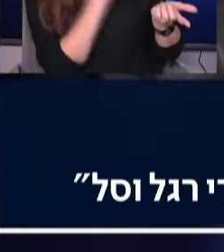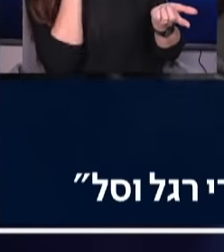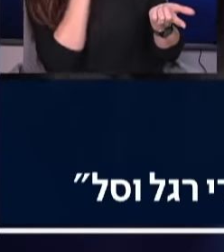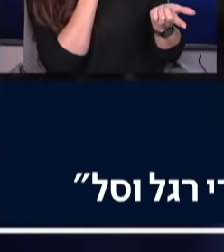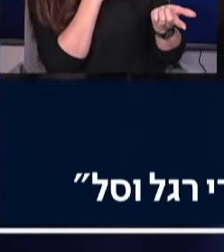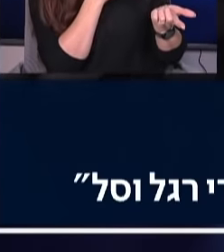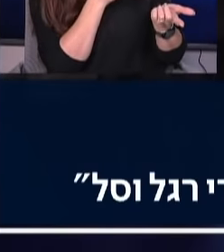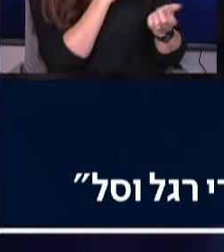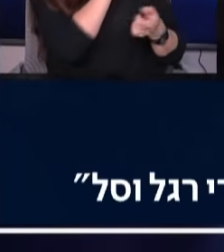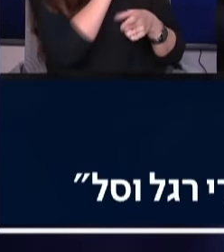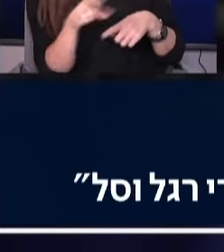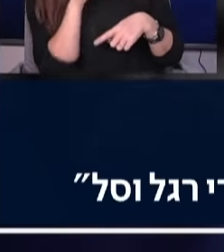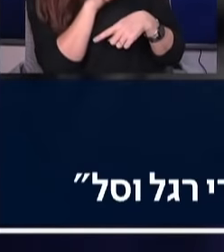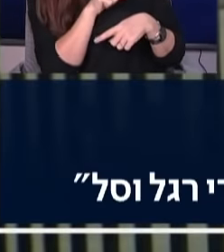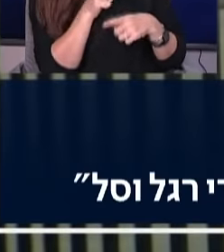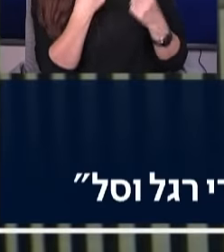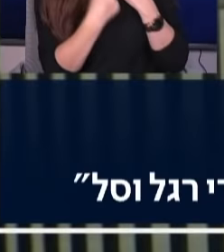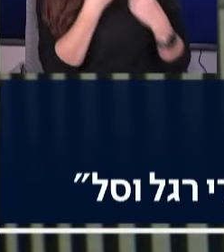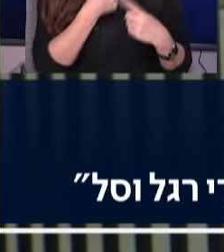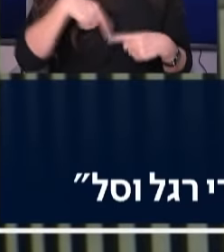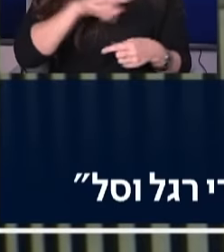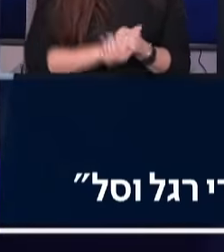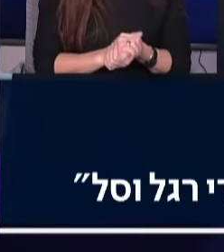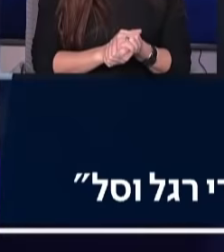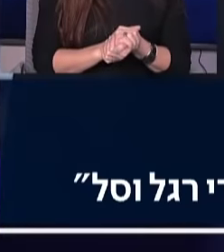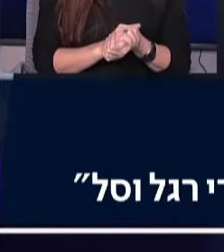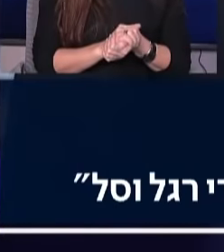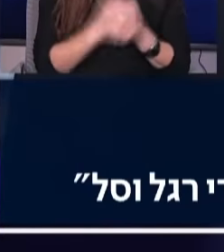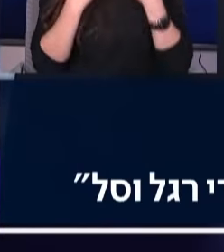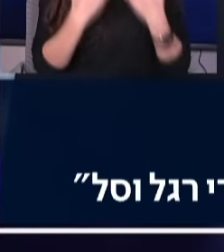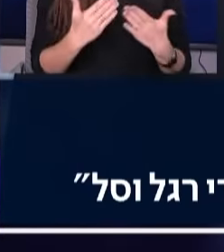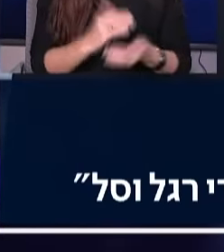אצבע מאשימה. זה בהחלט מעורר כאן שיח, דובי. חן ביאר מביר אל-מקסור, תודה רבה לך.